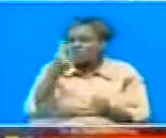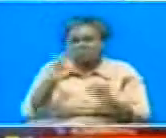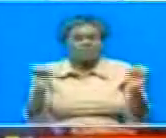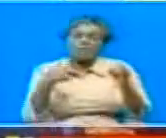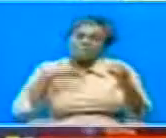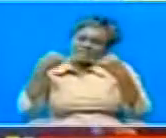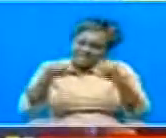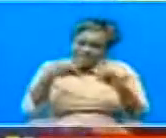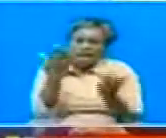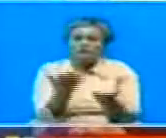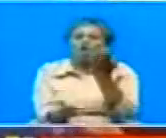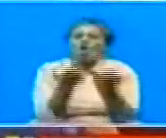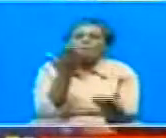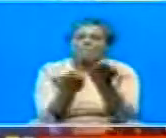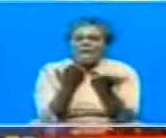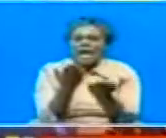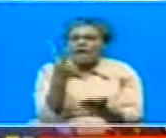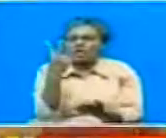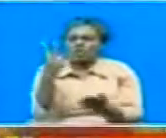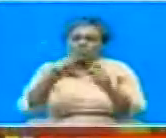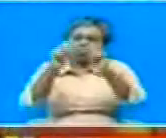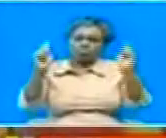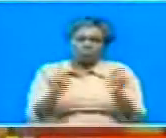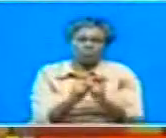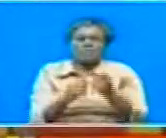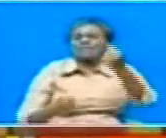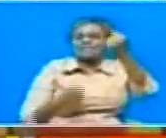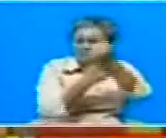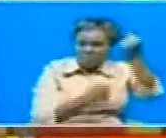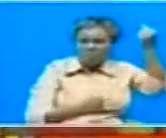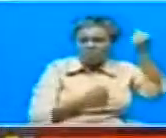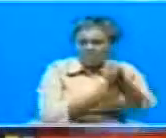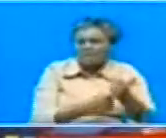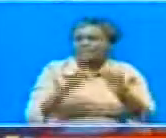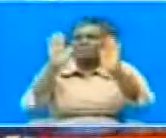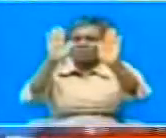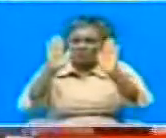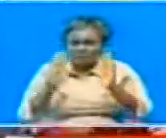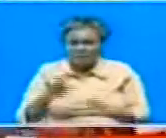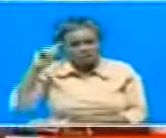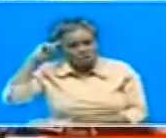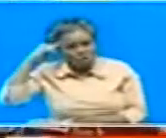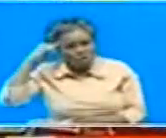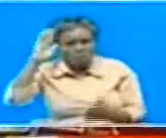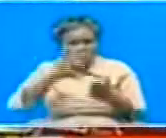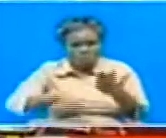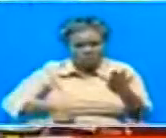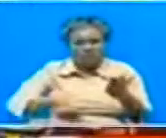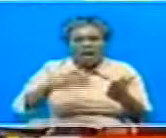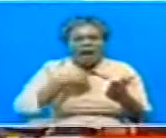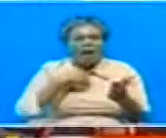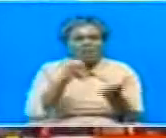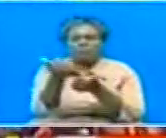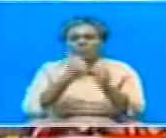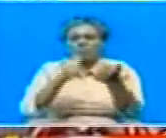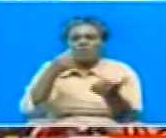tu kulinganisha hizi timu. Mashabiki wetu kwa shabiki wa Sport Pesa ni muhimu wajue kwamba kuna hii mchezo wa